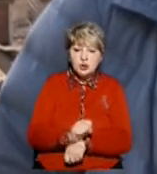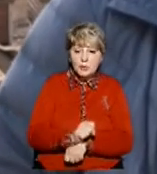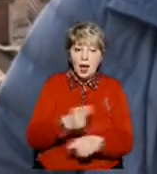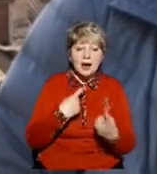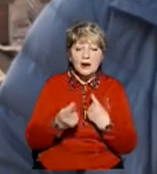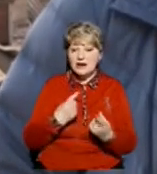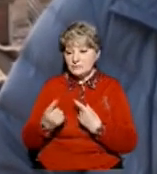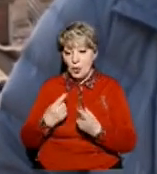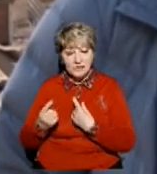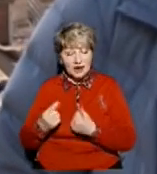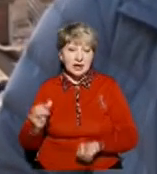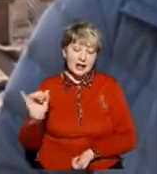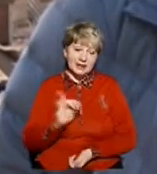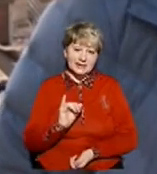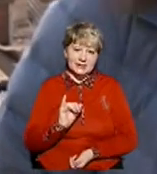зупинялась, розмовляла і